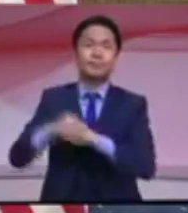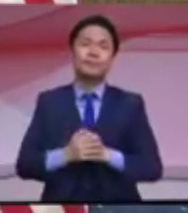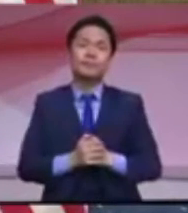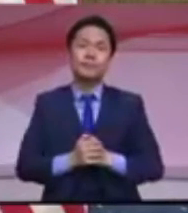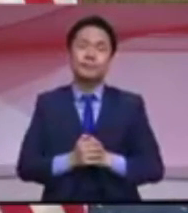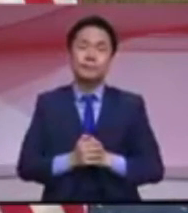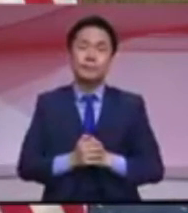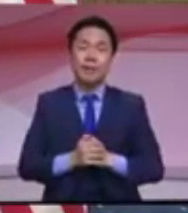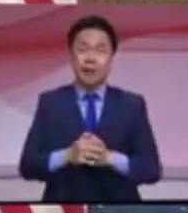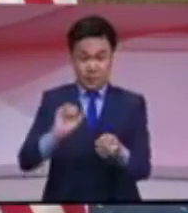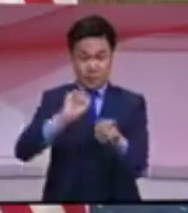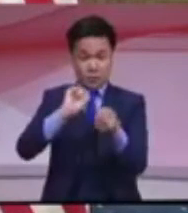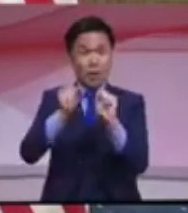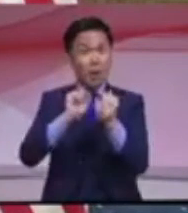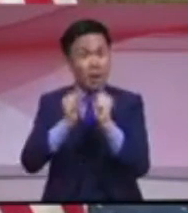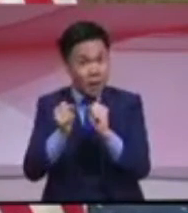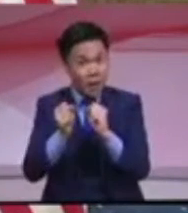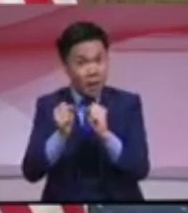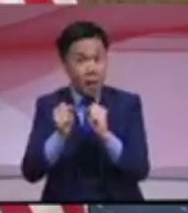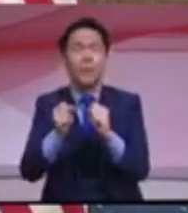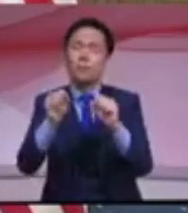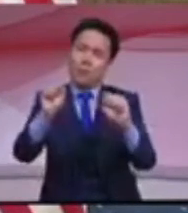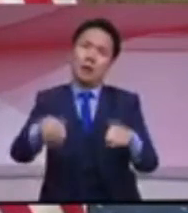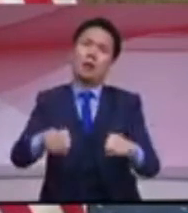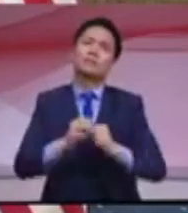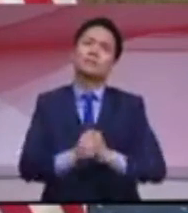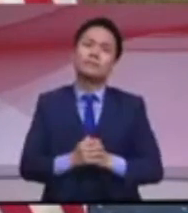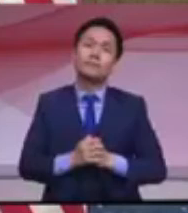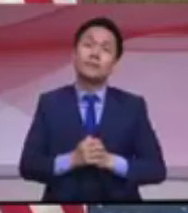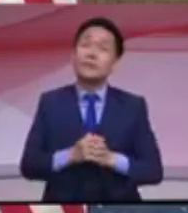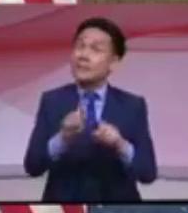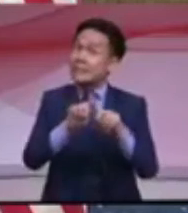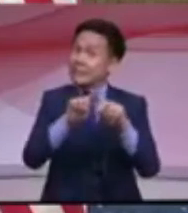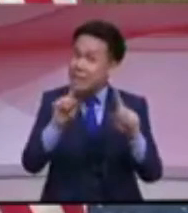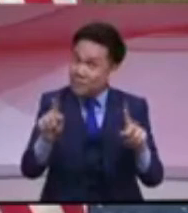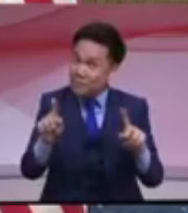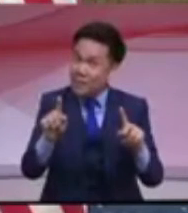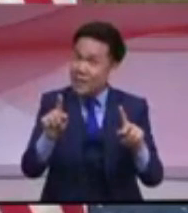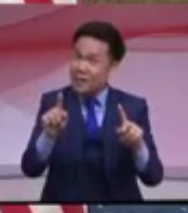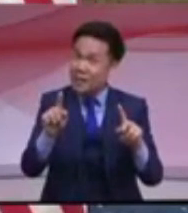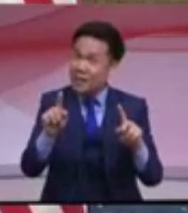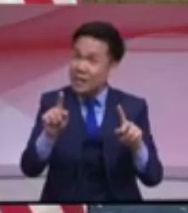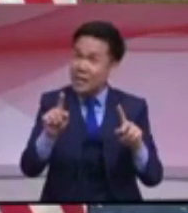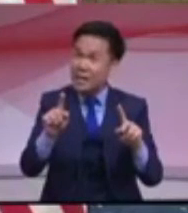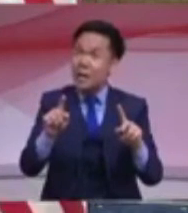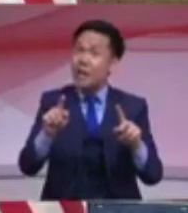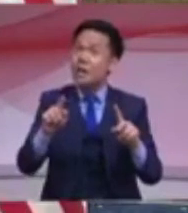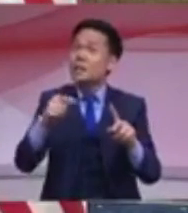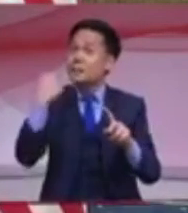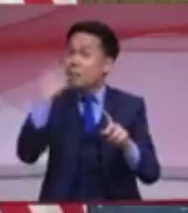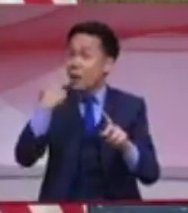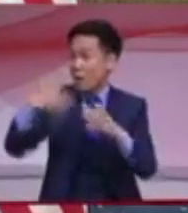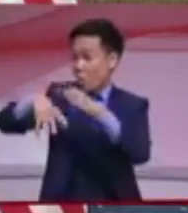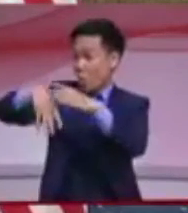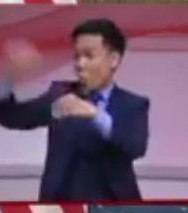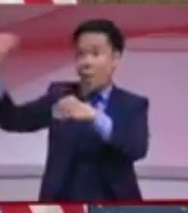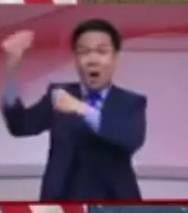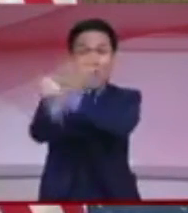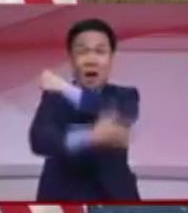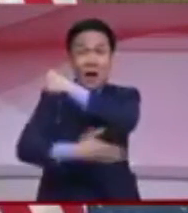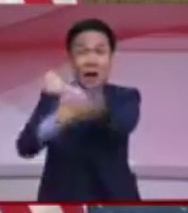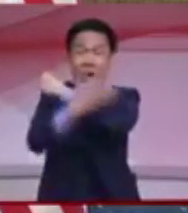activity aktiviti sukan dibenarkan tetapi tanpa penyumbatan peserta antar base